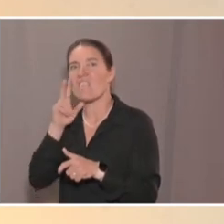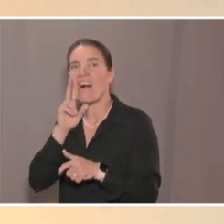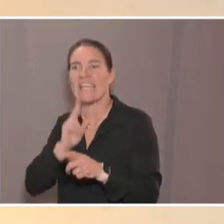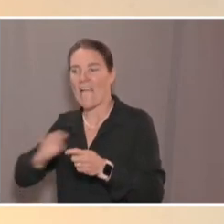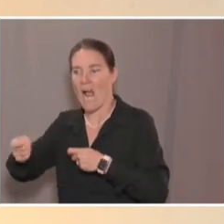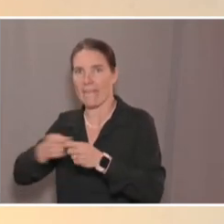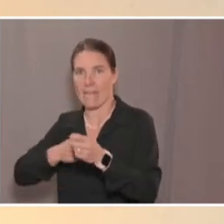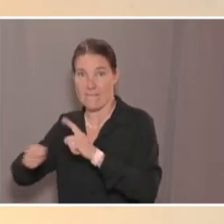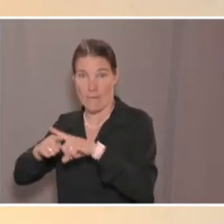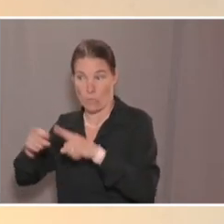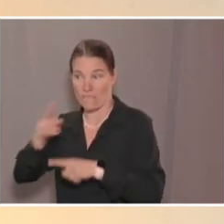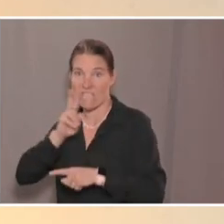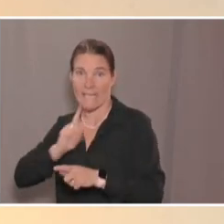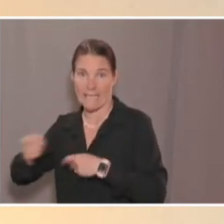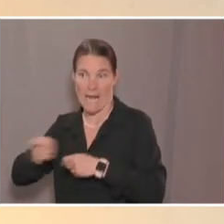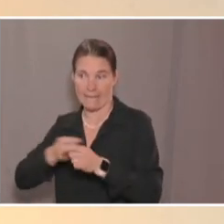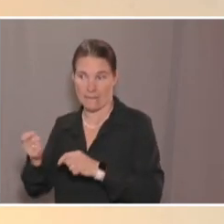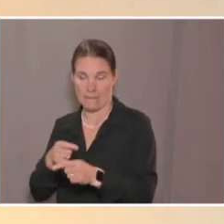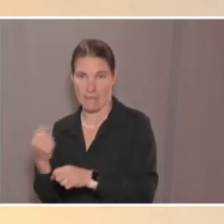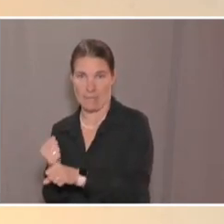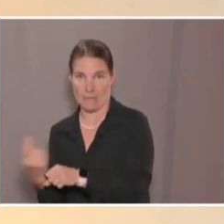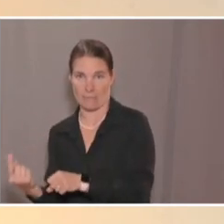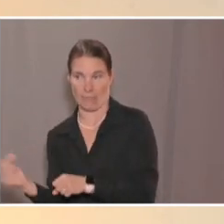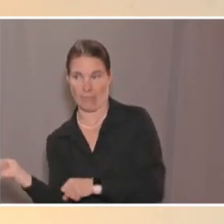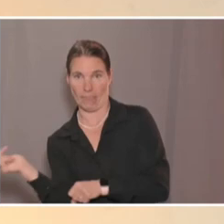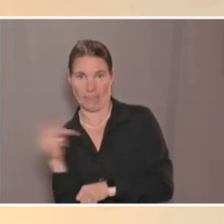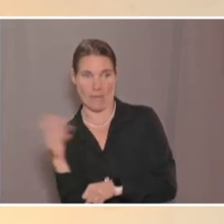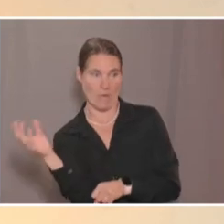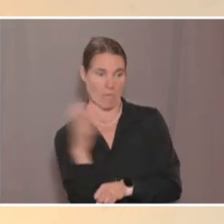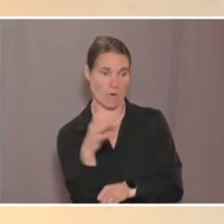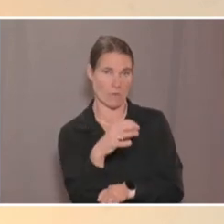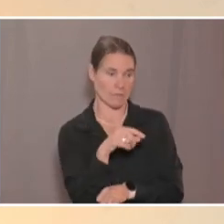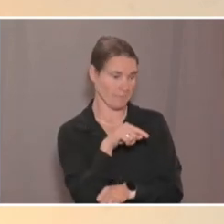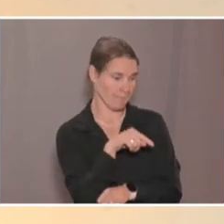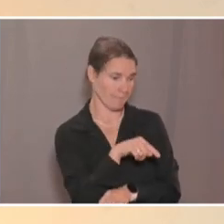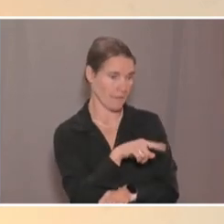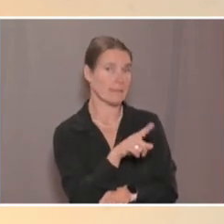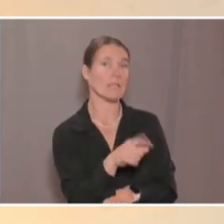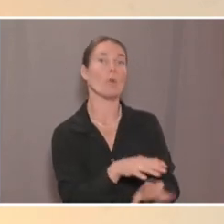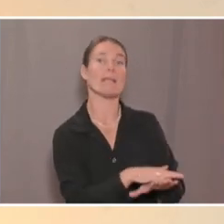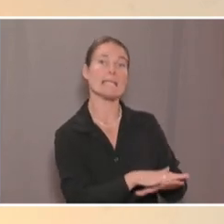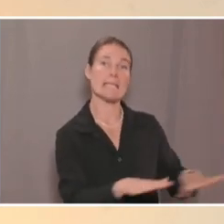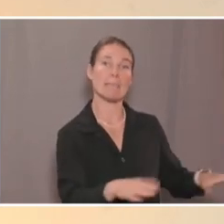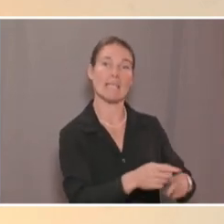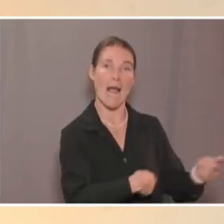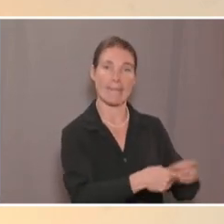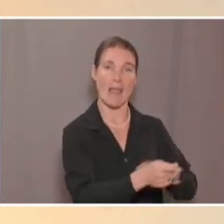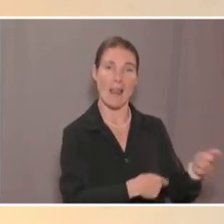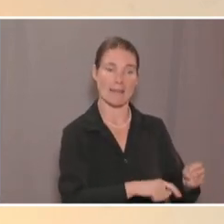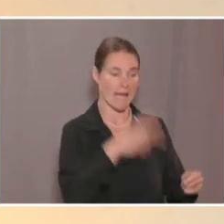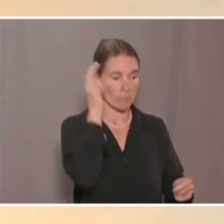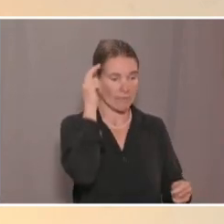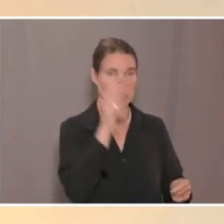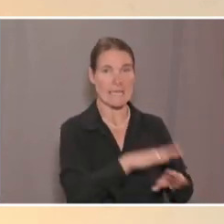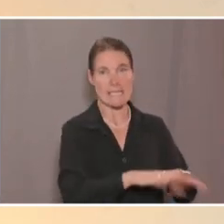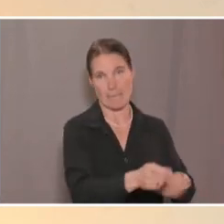betrieben. Dieser reagierte mit Gegenvorwürfen. Es ging auch um einen Teppichkauf. Wir können